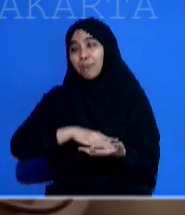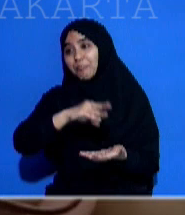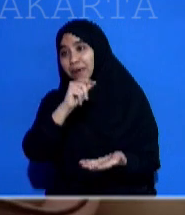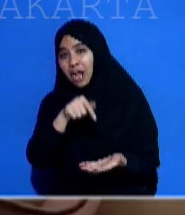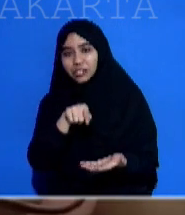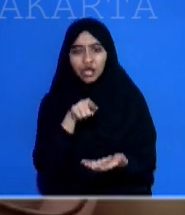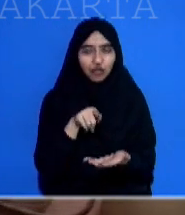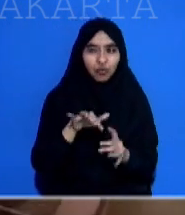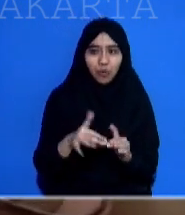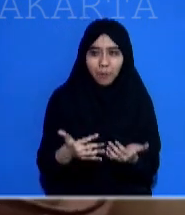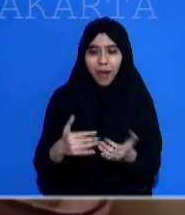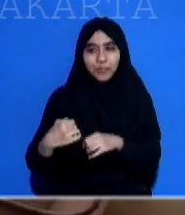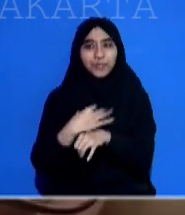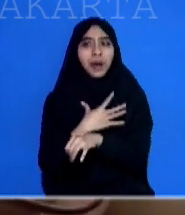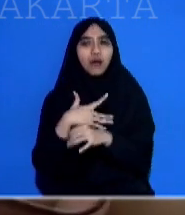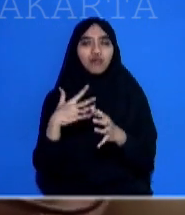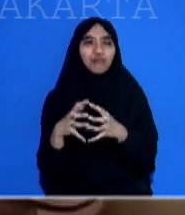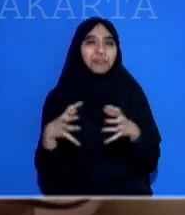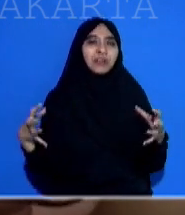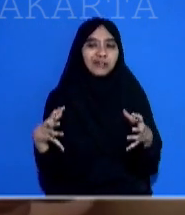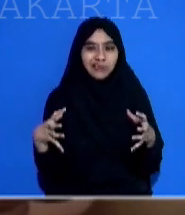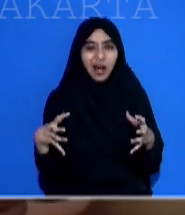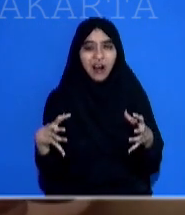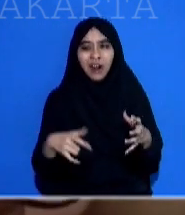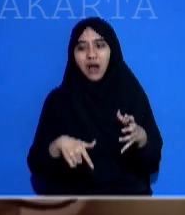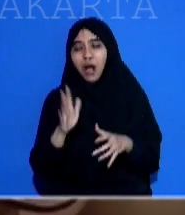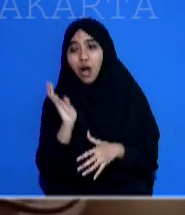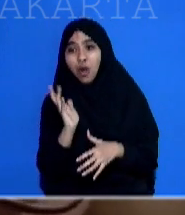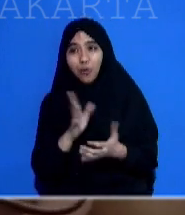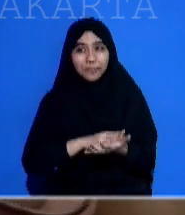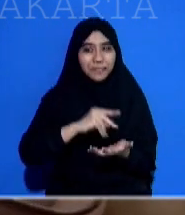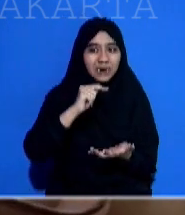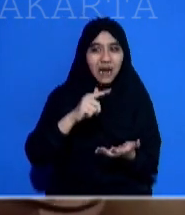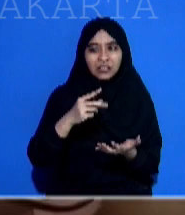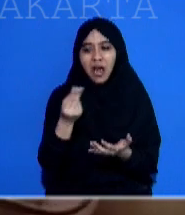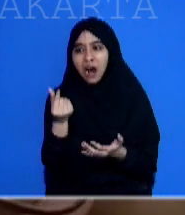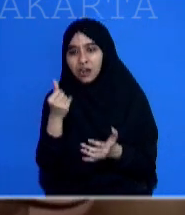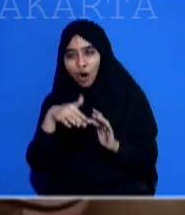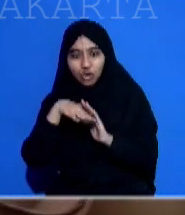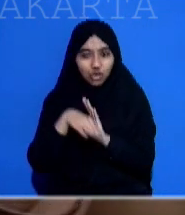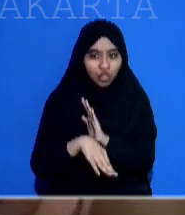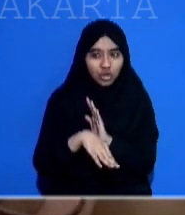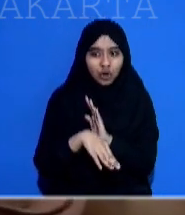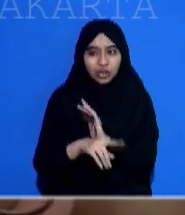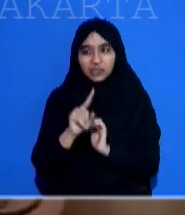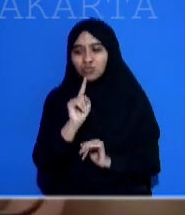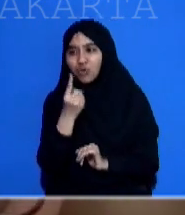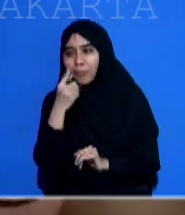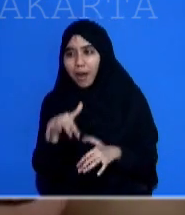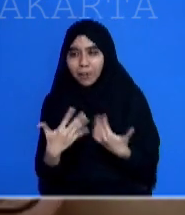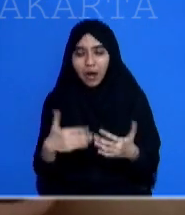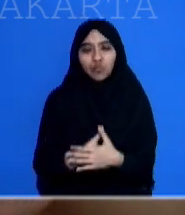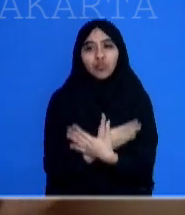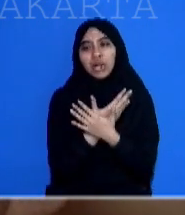andilnya cukup tinggi di DIY jadi begitu beras turun terutama di Gunung Kidul posisi atau